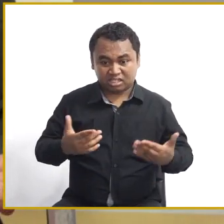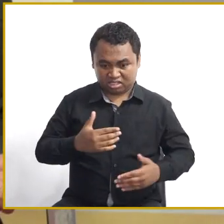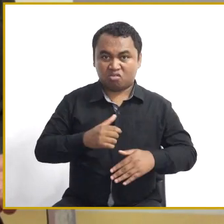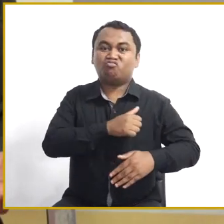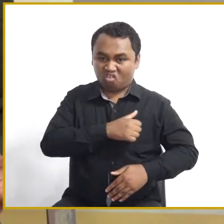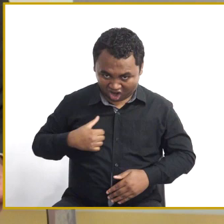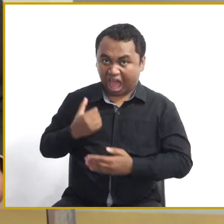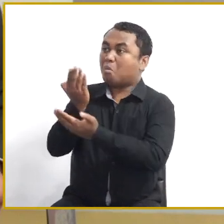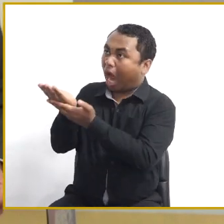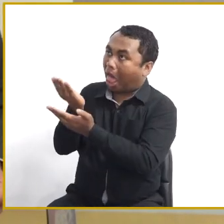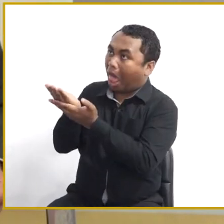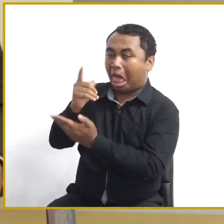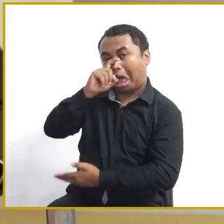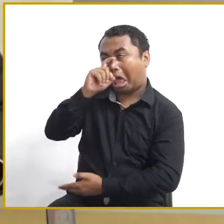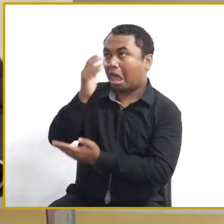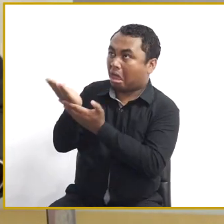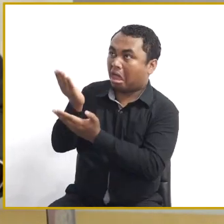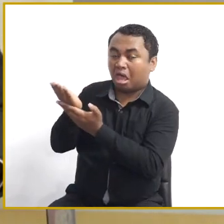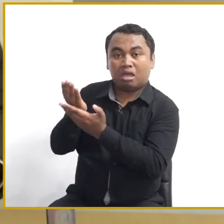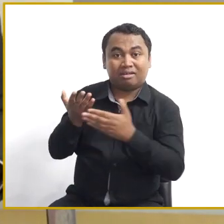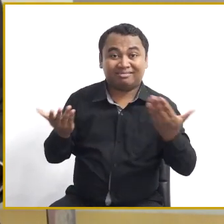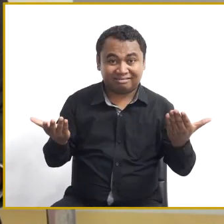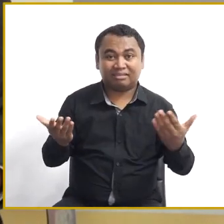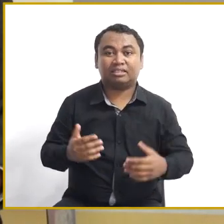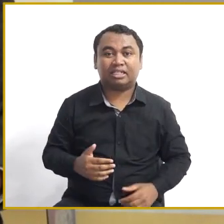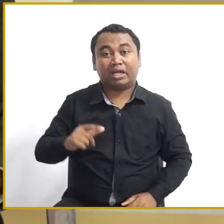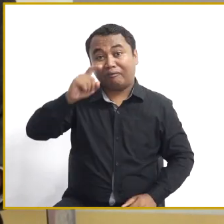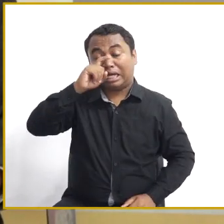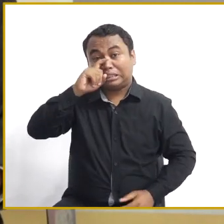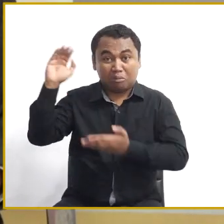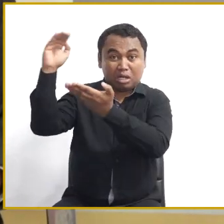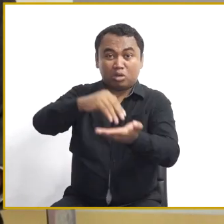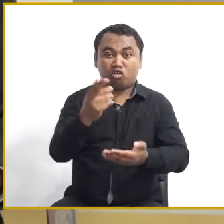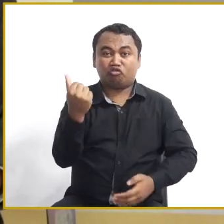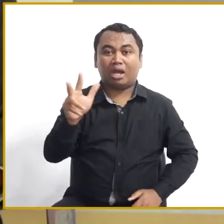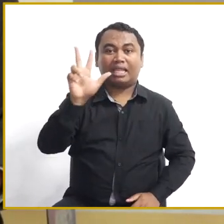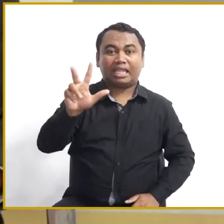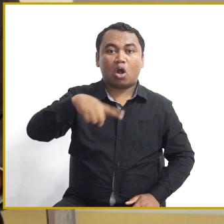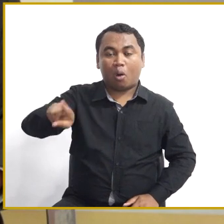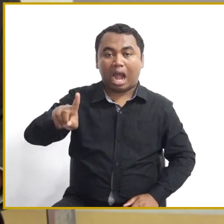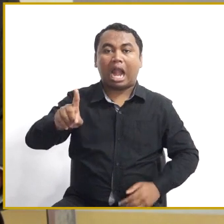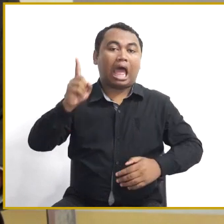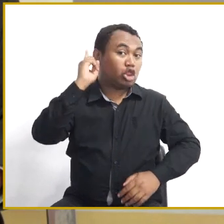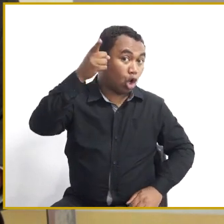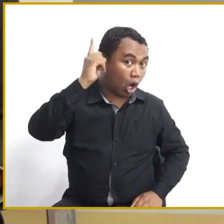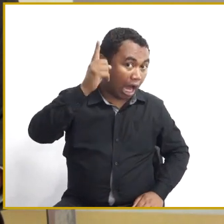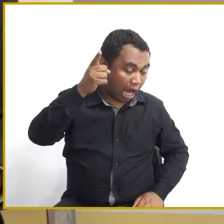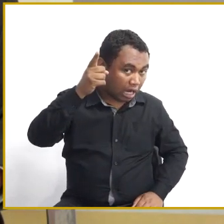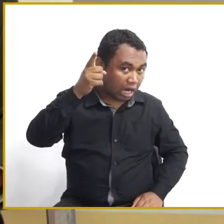ny vazaza zao maome tsy mianatra ve tsika? 30,000 dollars omen'ny firenena